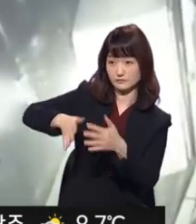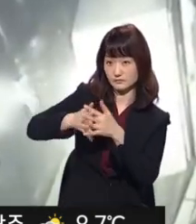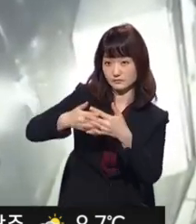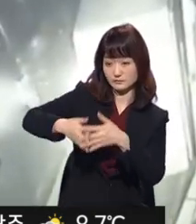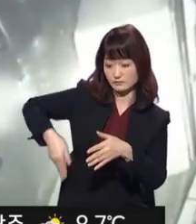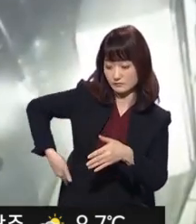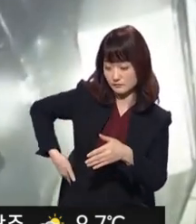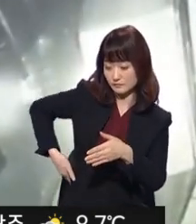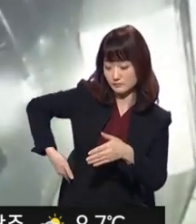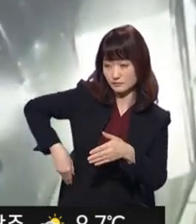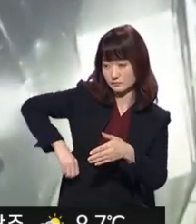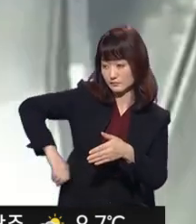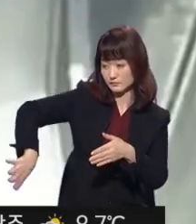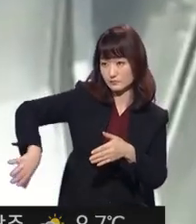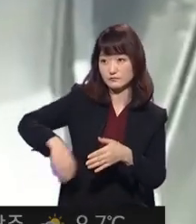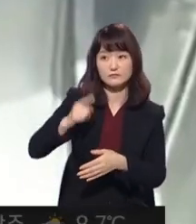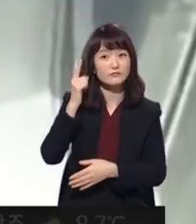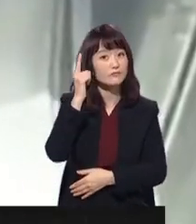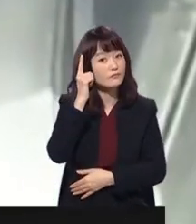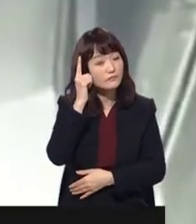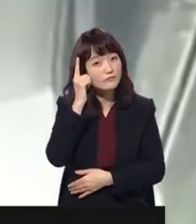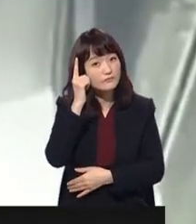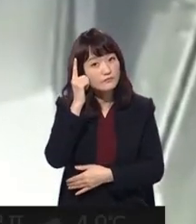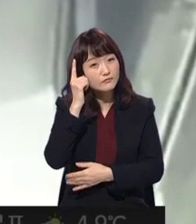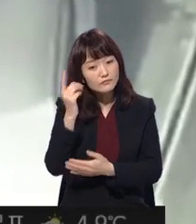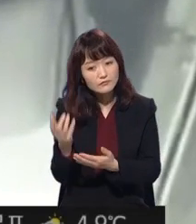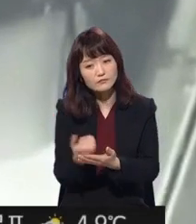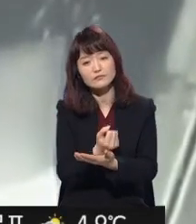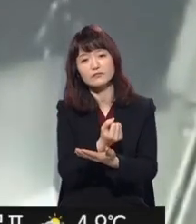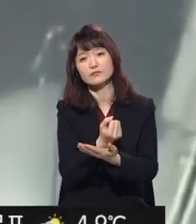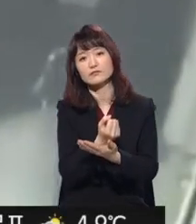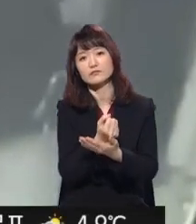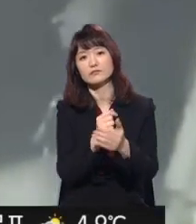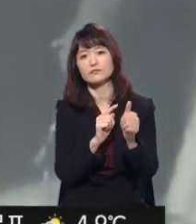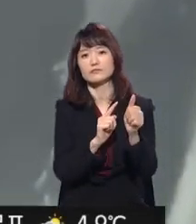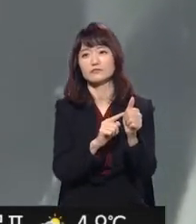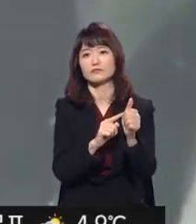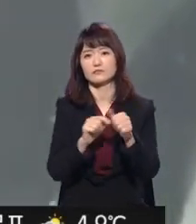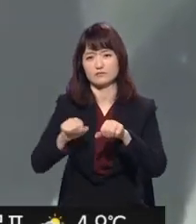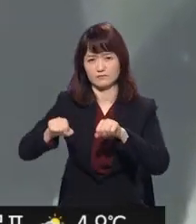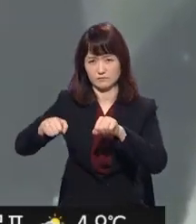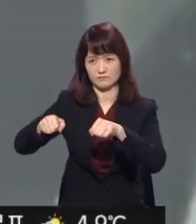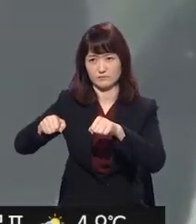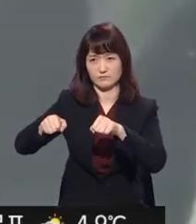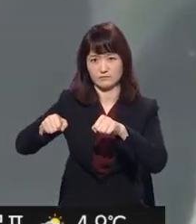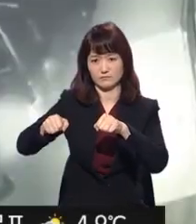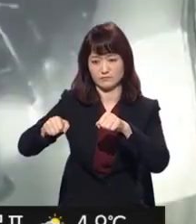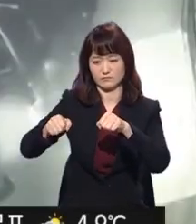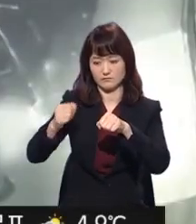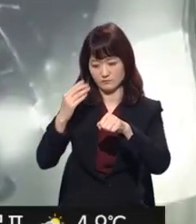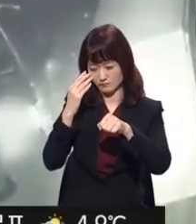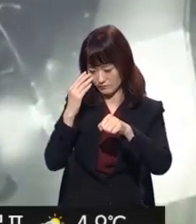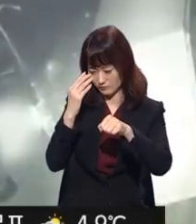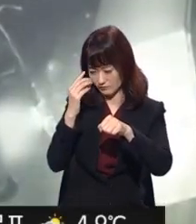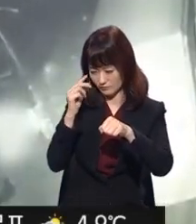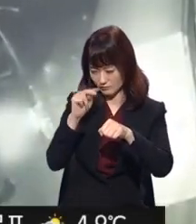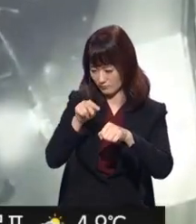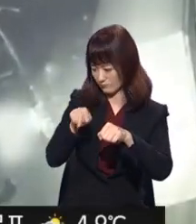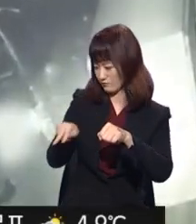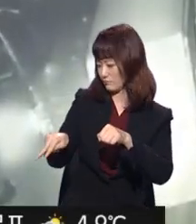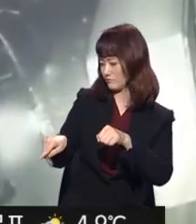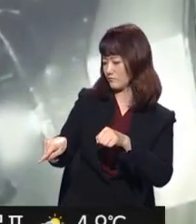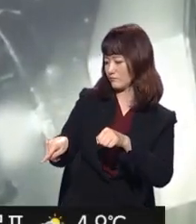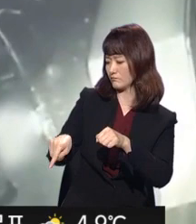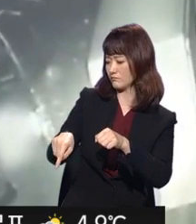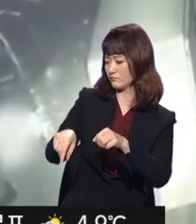하지만 휴대폰은 꼭 챙기는 남자 한번 저렇게 오토바이를 내려다 보니 아 이거 저거